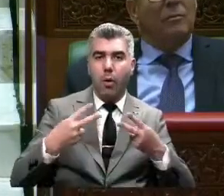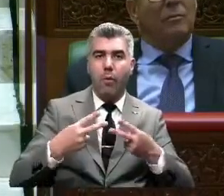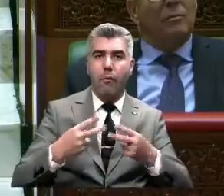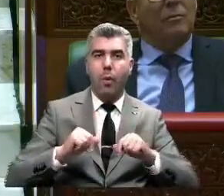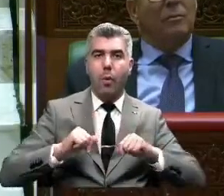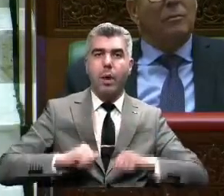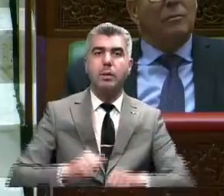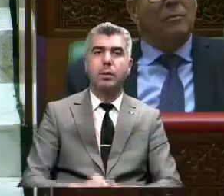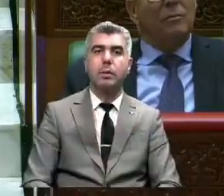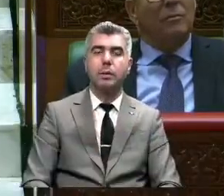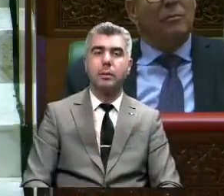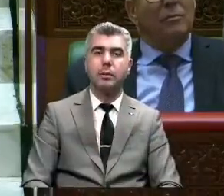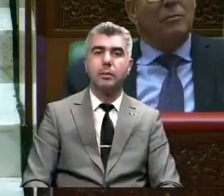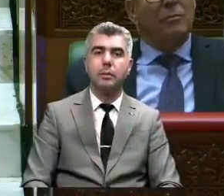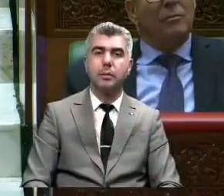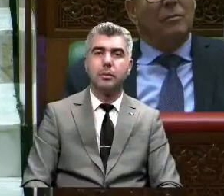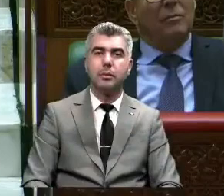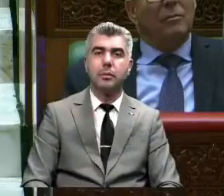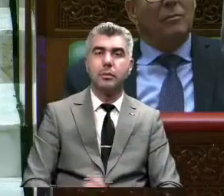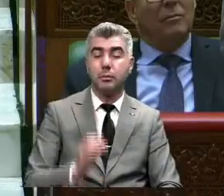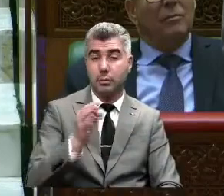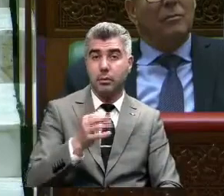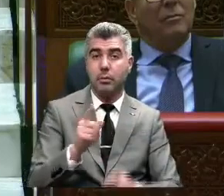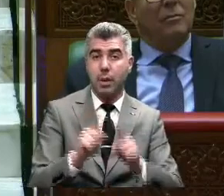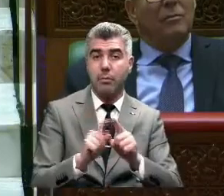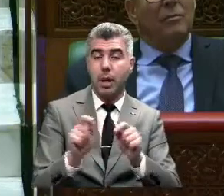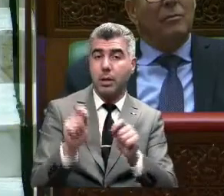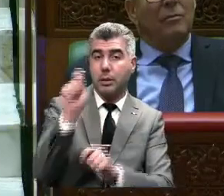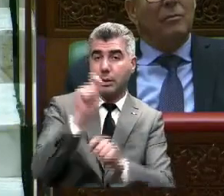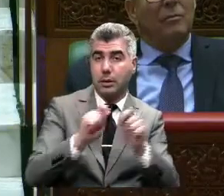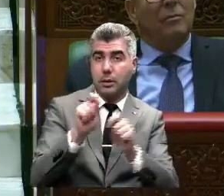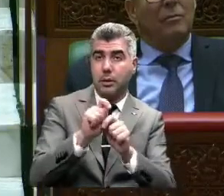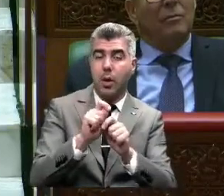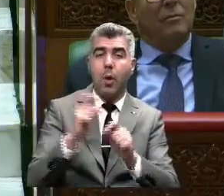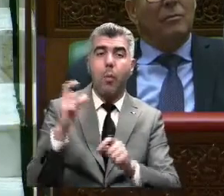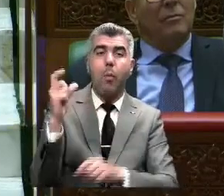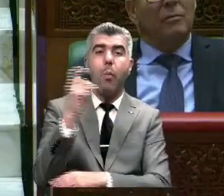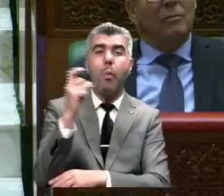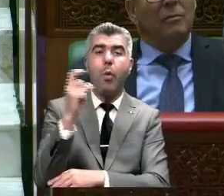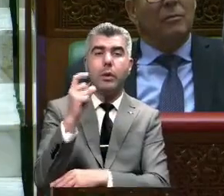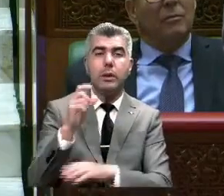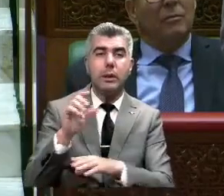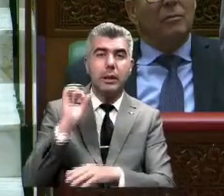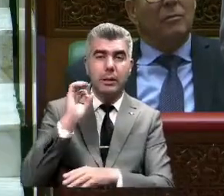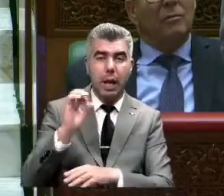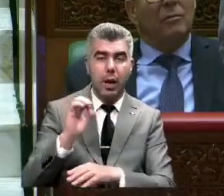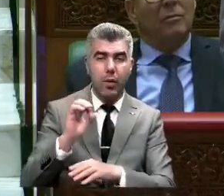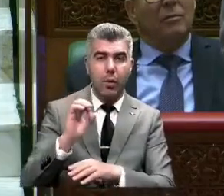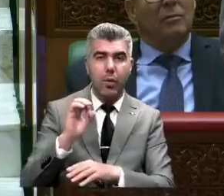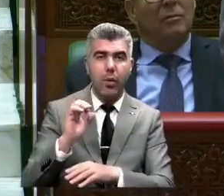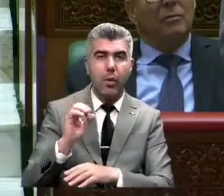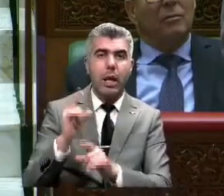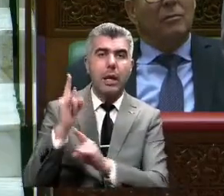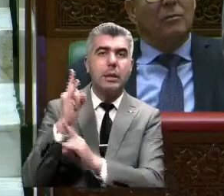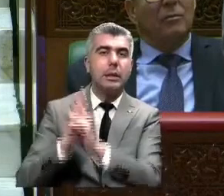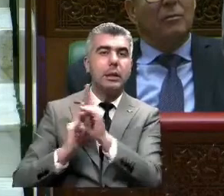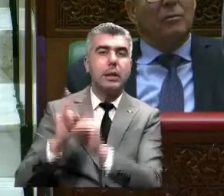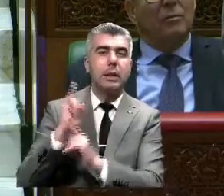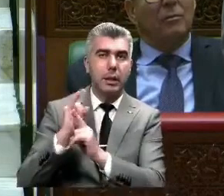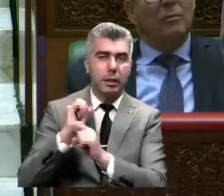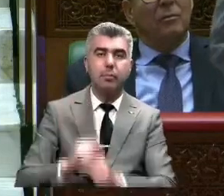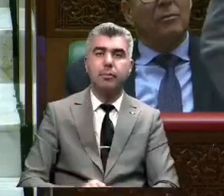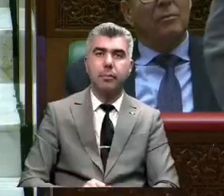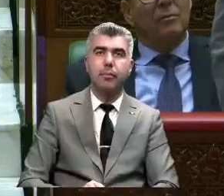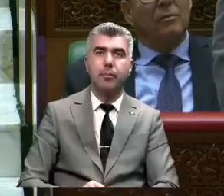الوزير حول تأهيل المساجد التاريخية ببلادنا كمولود ثقافي وحضاري، وفي مقدمة هذه